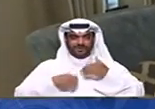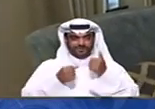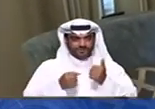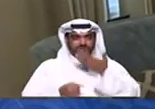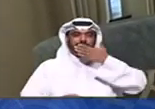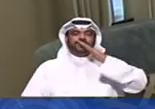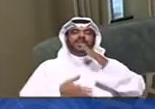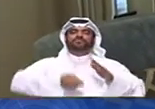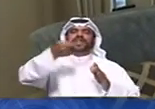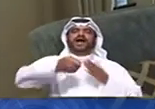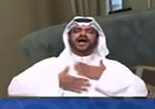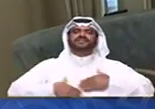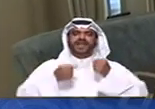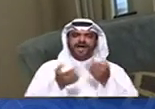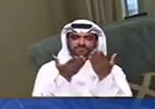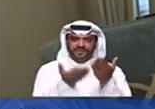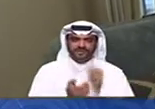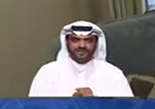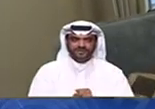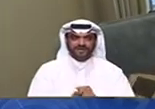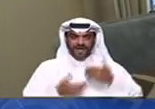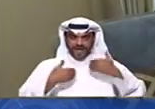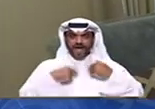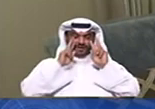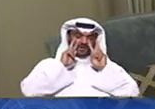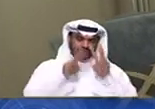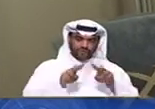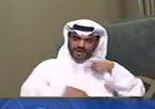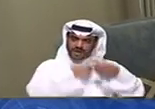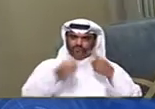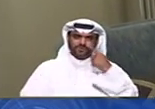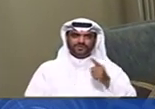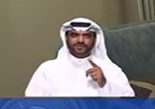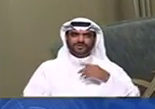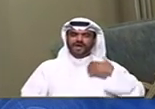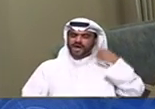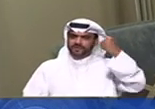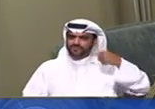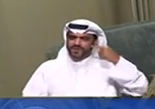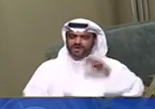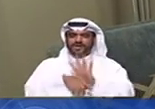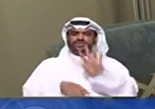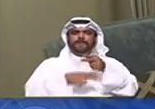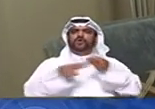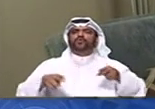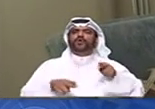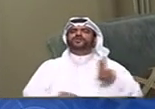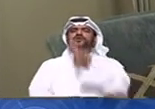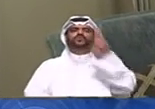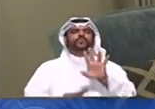الحمد لله على سلامتي. احنا متابعين لكن القلق كله من اهل الكويت ومن